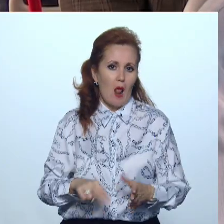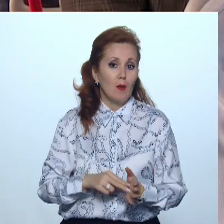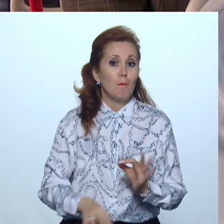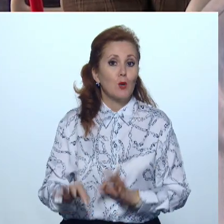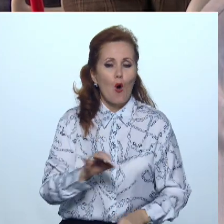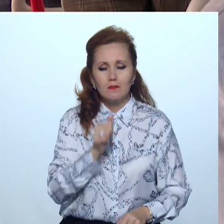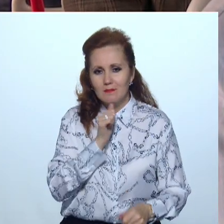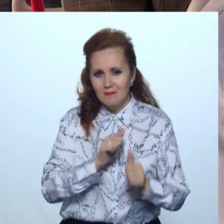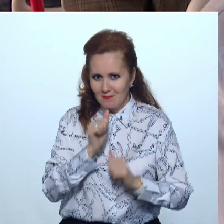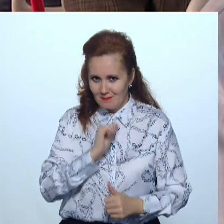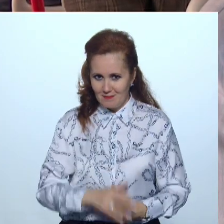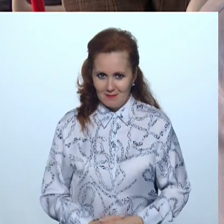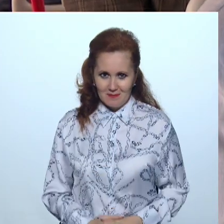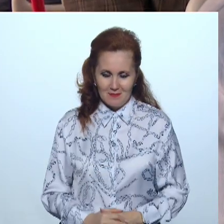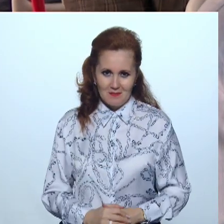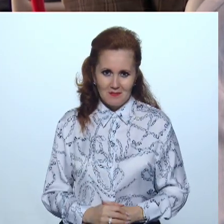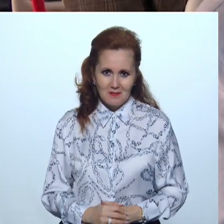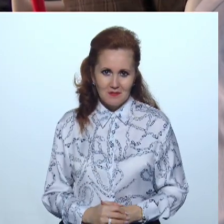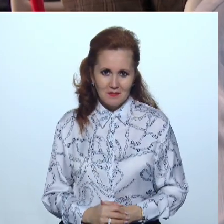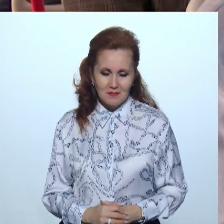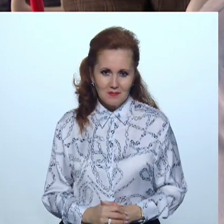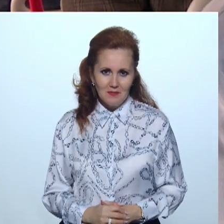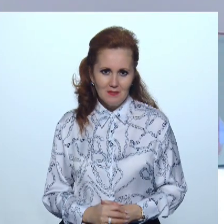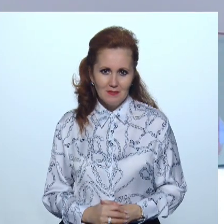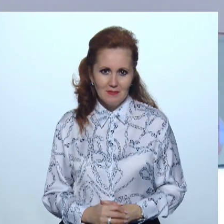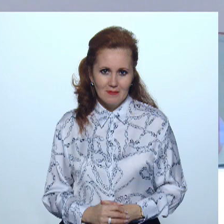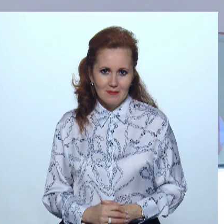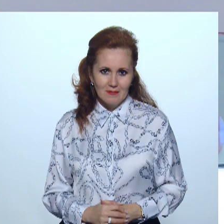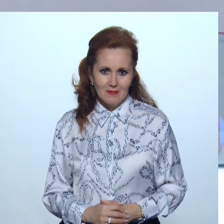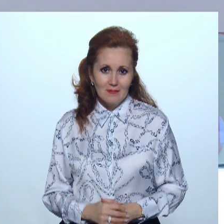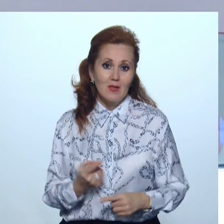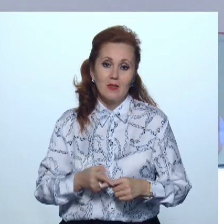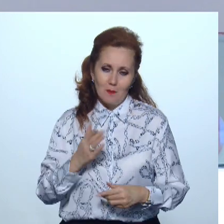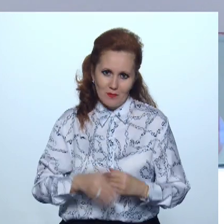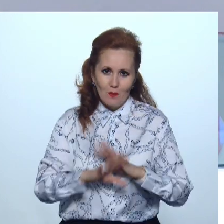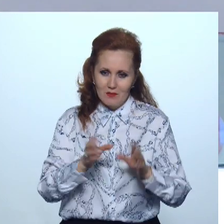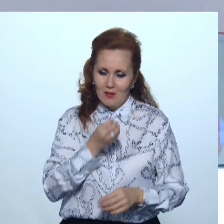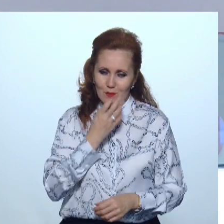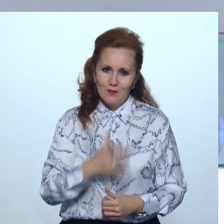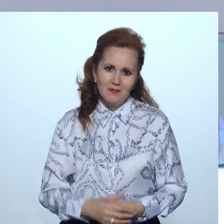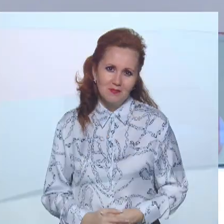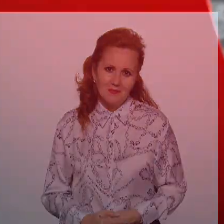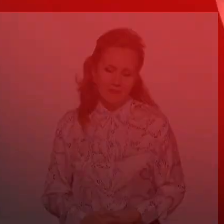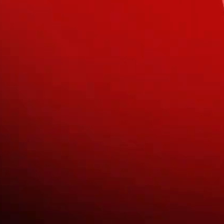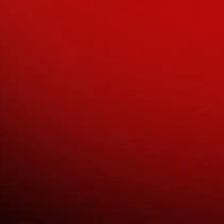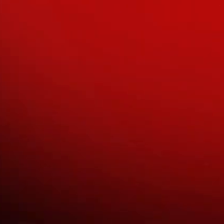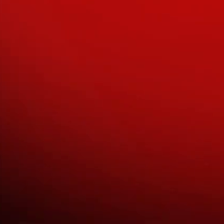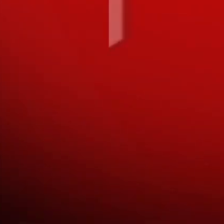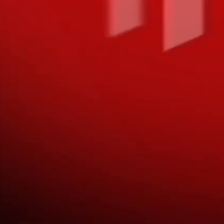проекта. Елена Обуховская, Андрей Бусыгин. Новости. На этом у нас все. Удачи вам, до встречи.